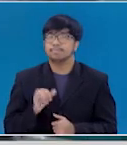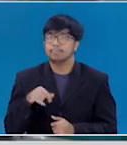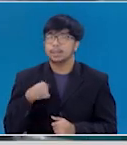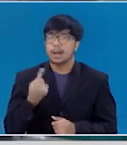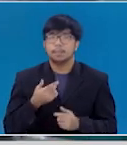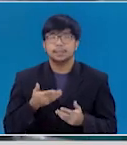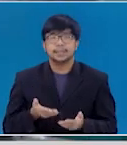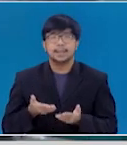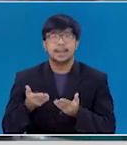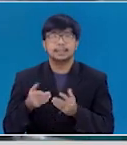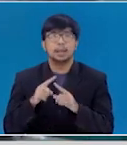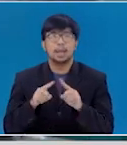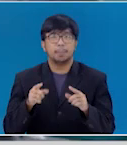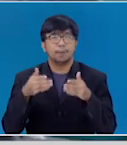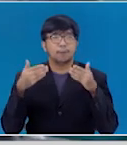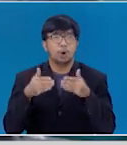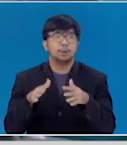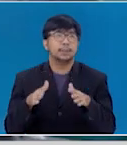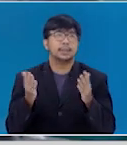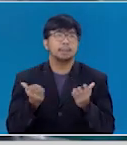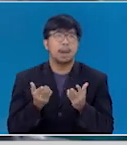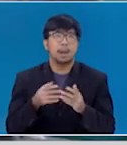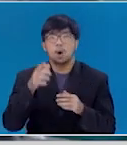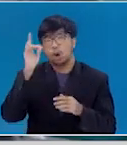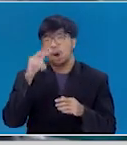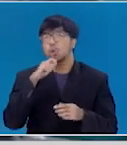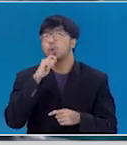tapi ya tadi ya, hanya untuk sementara ini untuk lansia yang sudah mendapatkan booster satu.